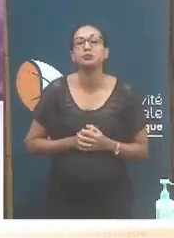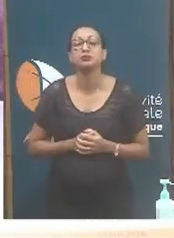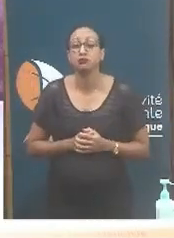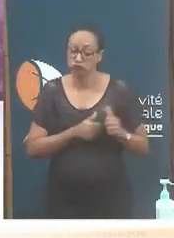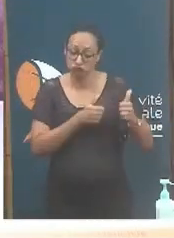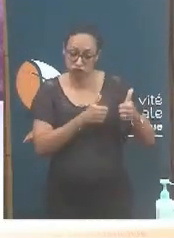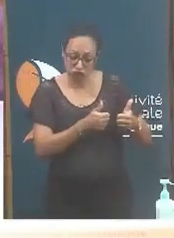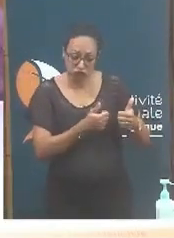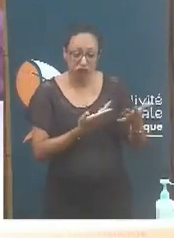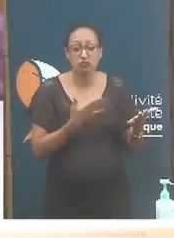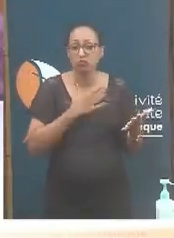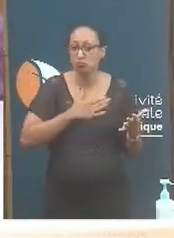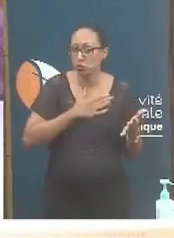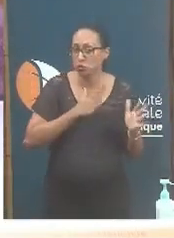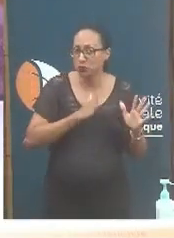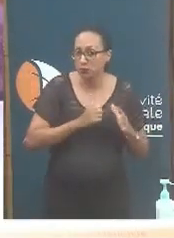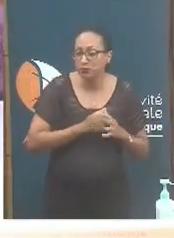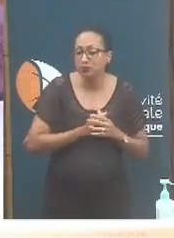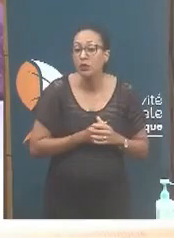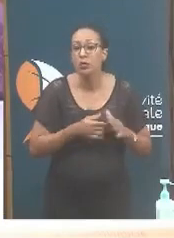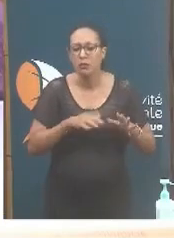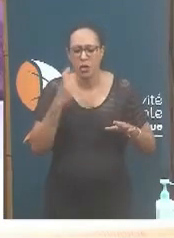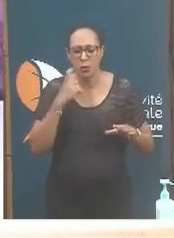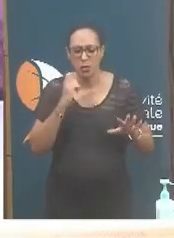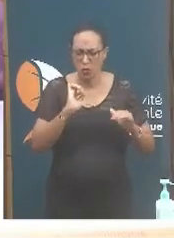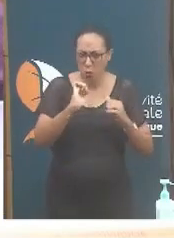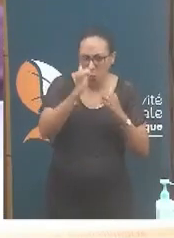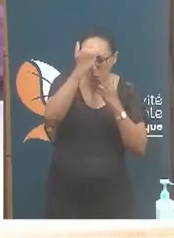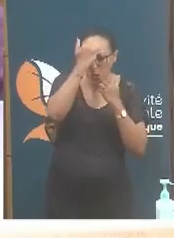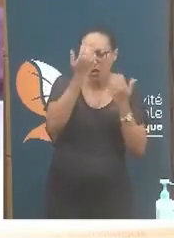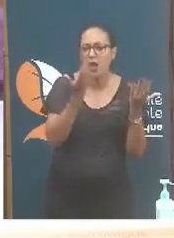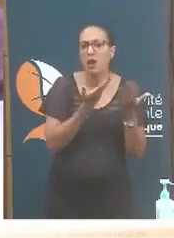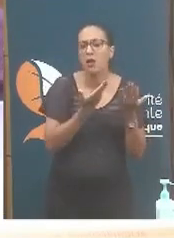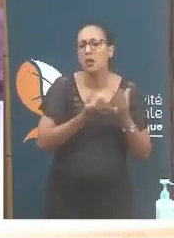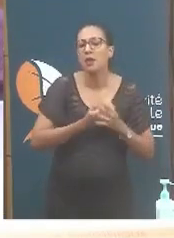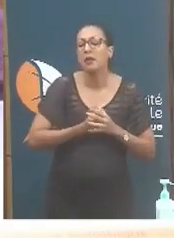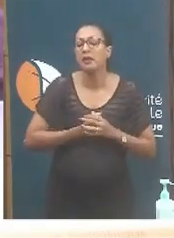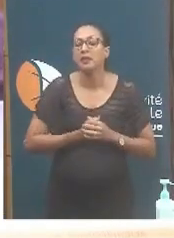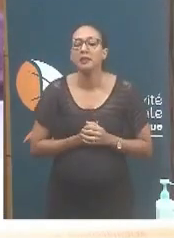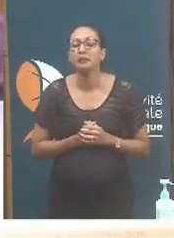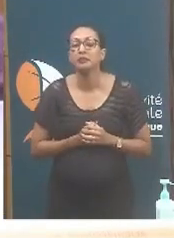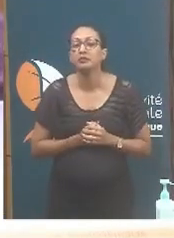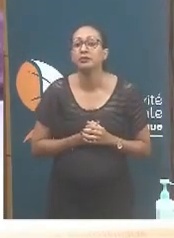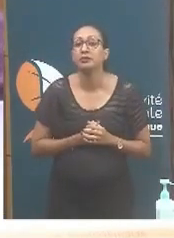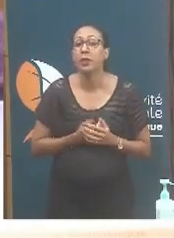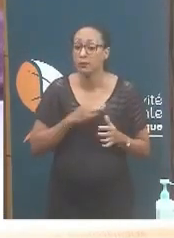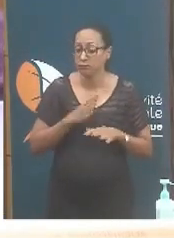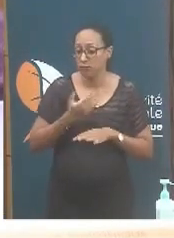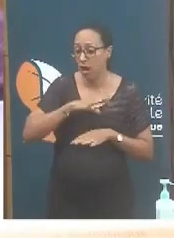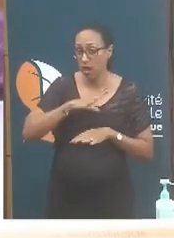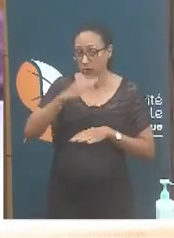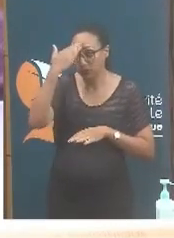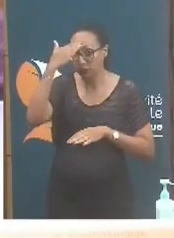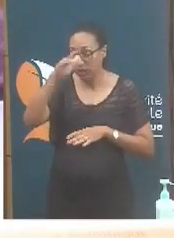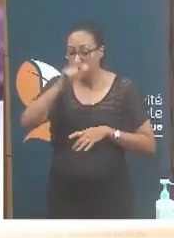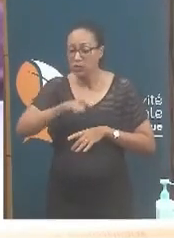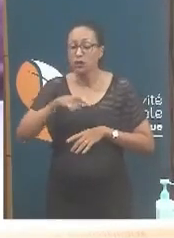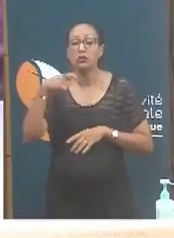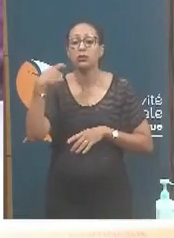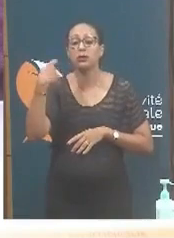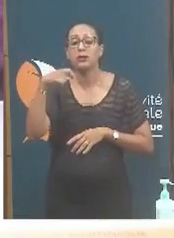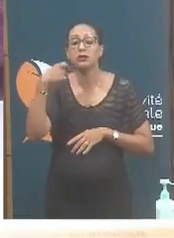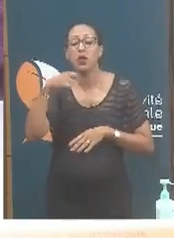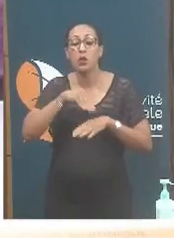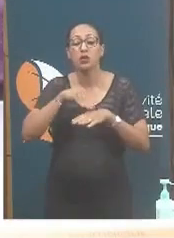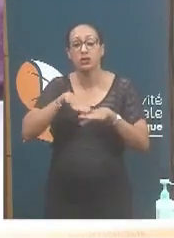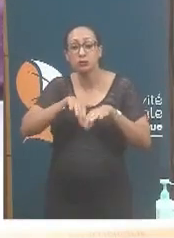J'apprécie cette continuité, sauf un, où j'en regrette un peu. Je sais que le président du conseil exécutif est